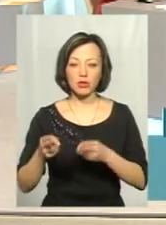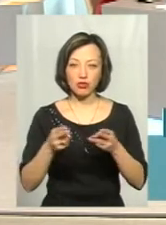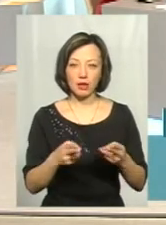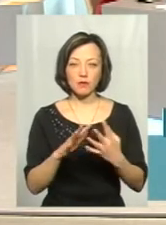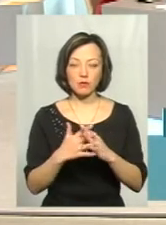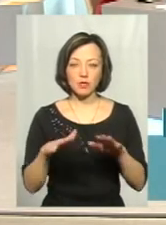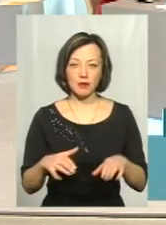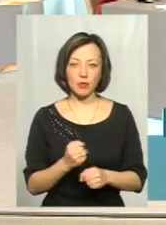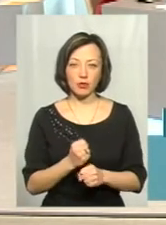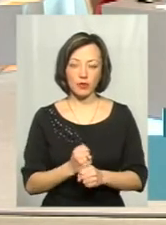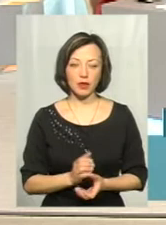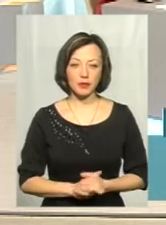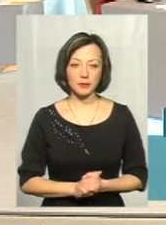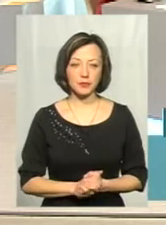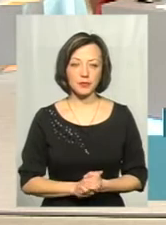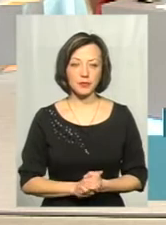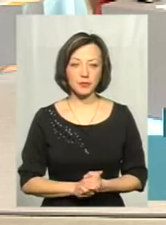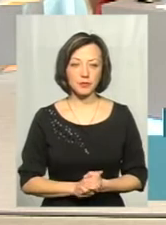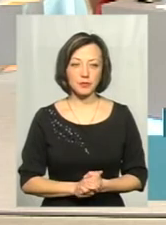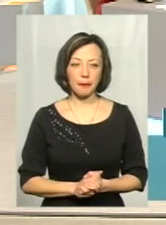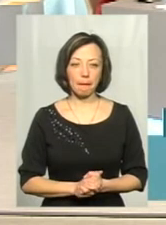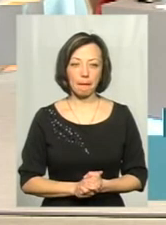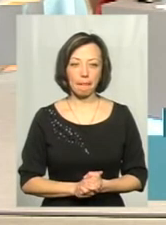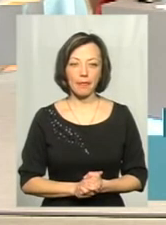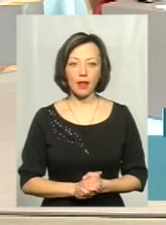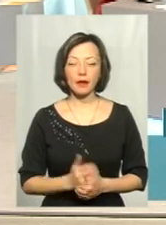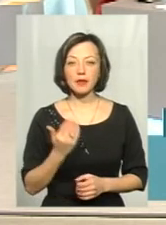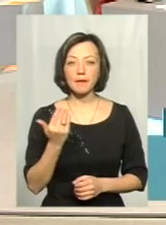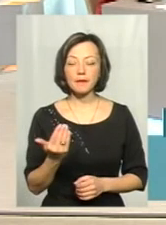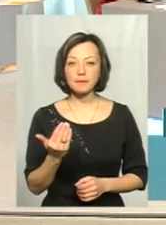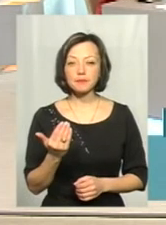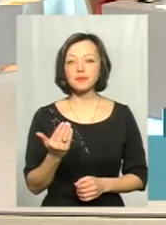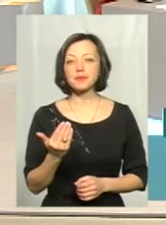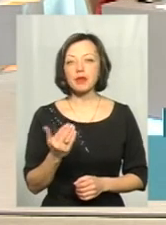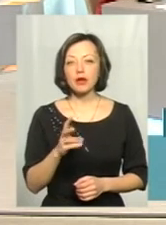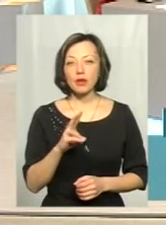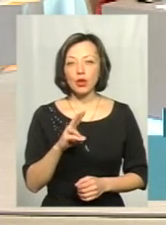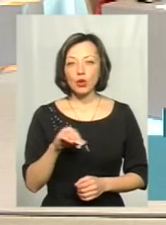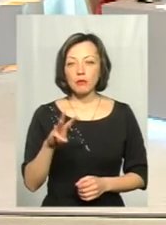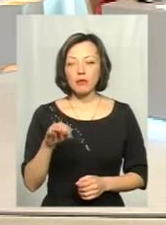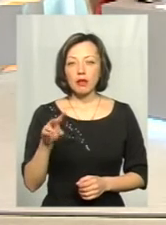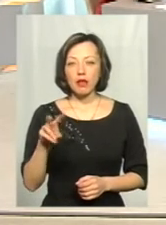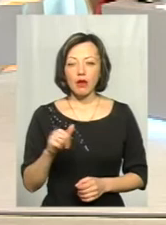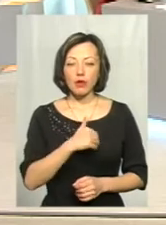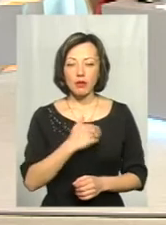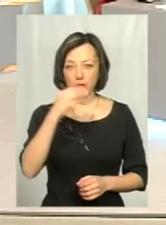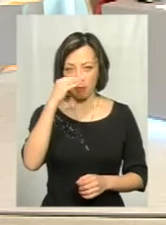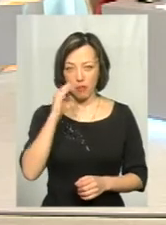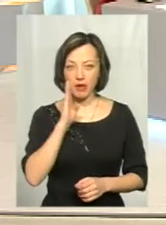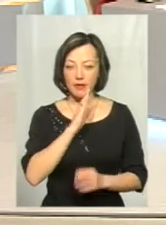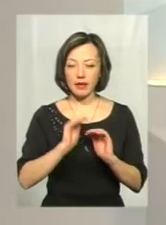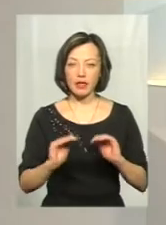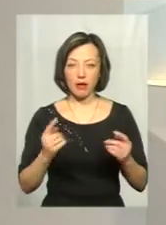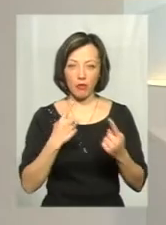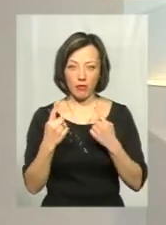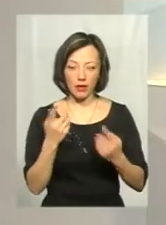сільську місцевість, працювати лікарем. Дякую. Пані Людмила, хотілося б ще більше поговорити все ж таки про батьків і дітей. Так?